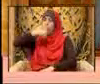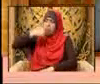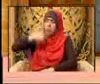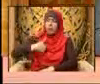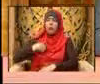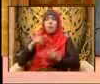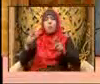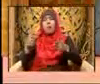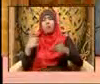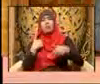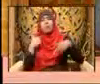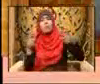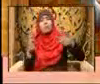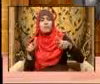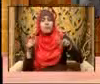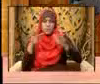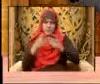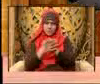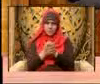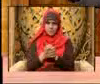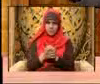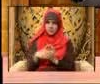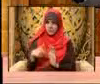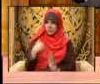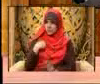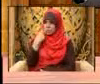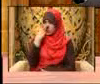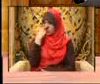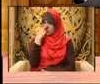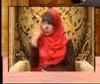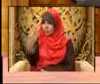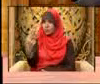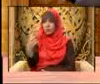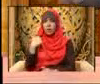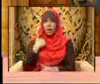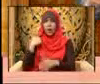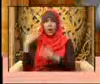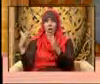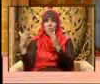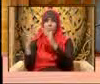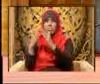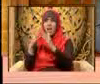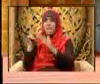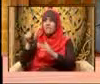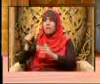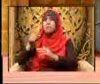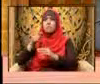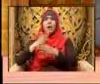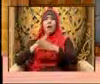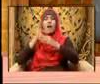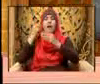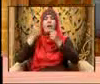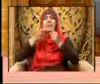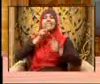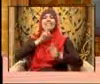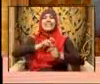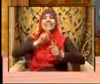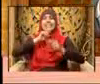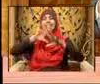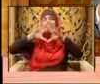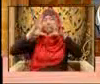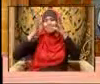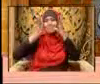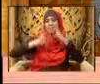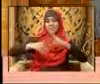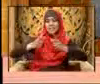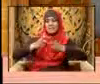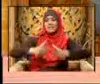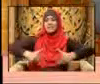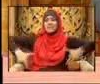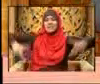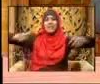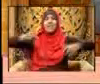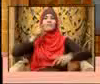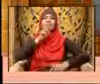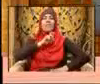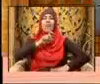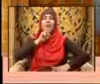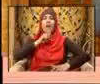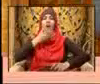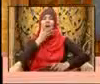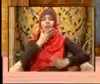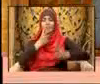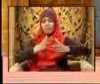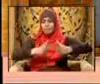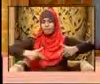عندكش وما عندكش. إني أرى في هذه الزاوية شيء من النحاس، يعني أكل القصعة متاع النحاس وأكل